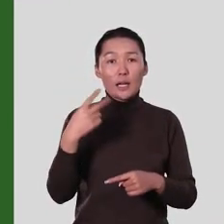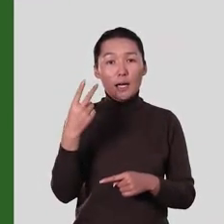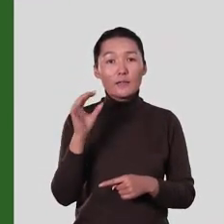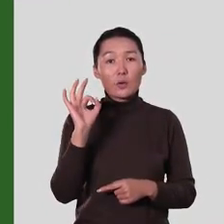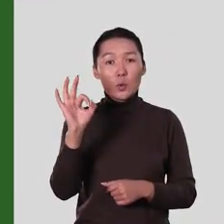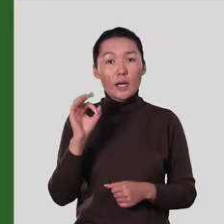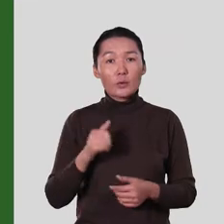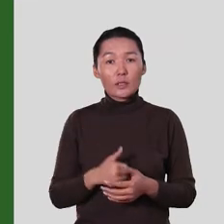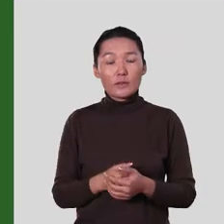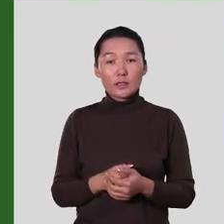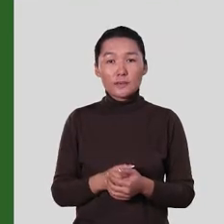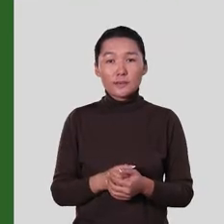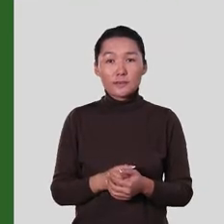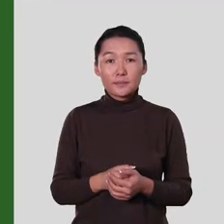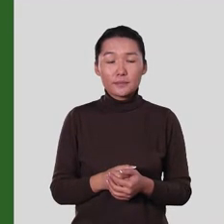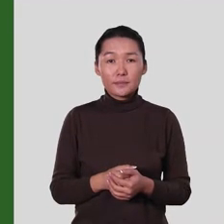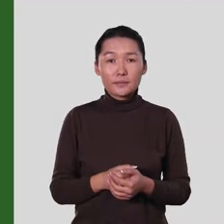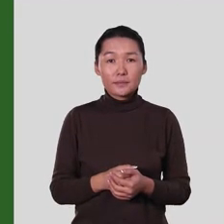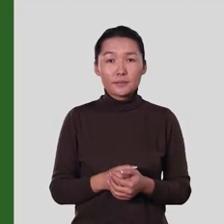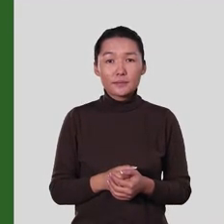42 градусов Цельсия.